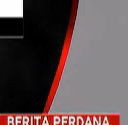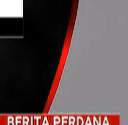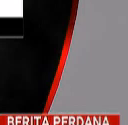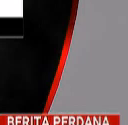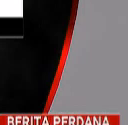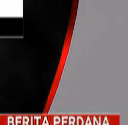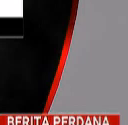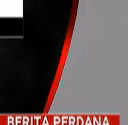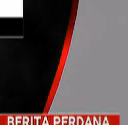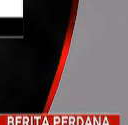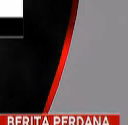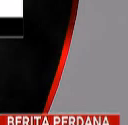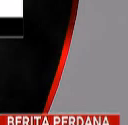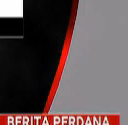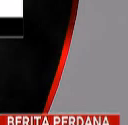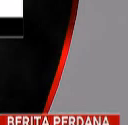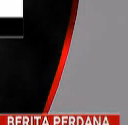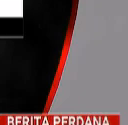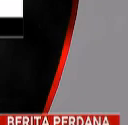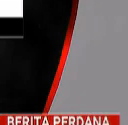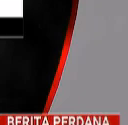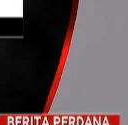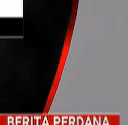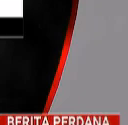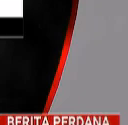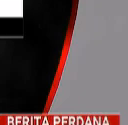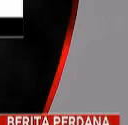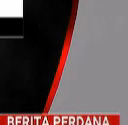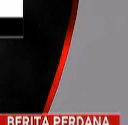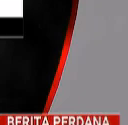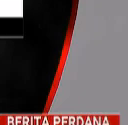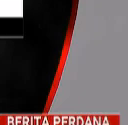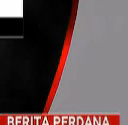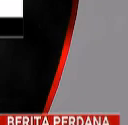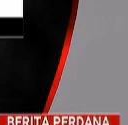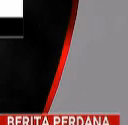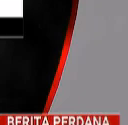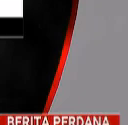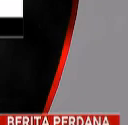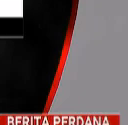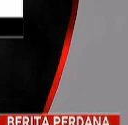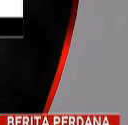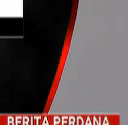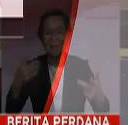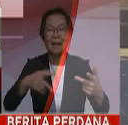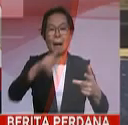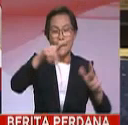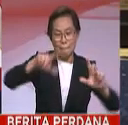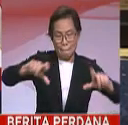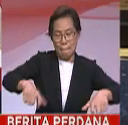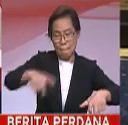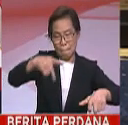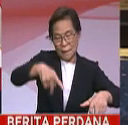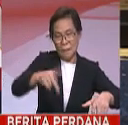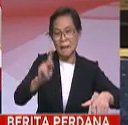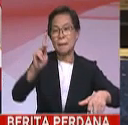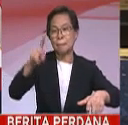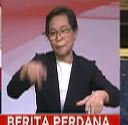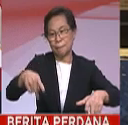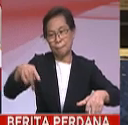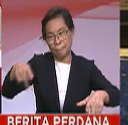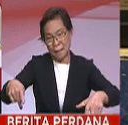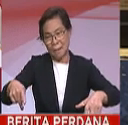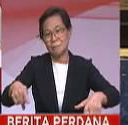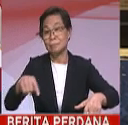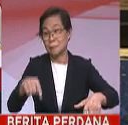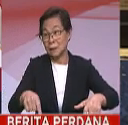Ketiga ialah PKP pemulihan. Macam mana yang pernah kita buat dahulu, PKP P. Ini